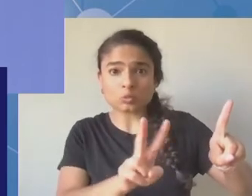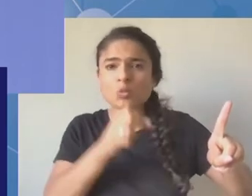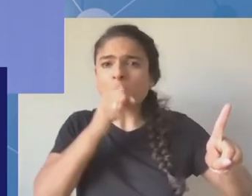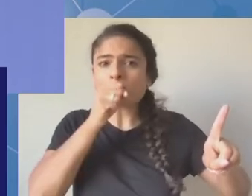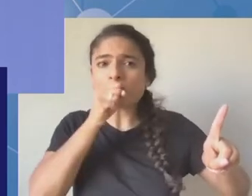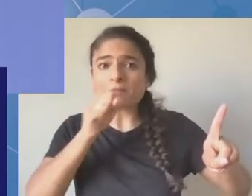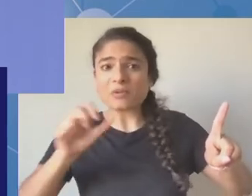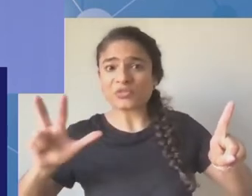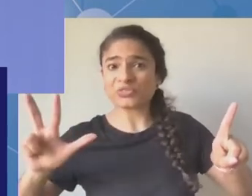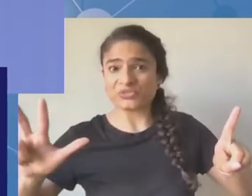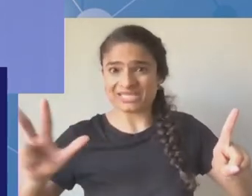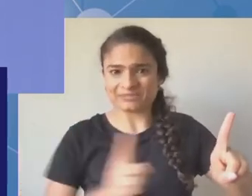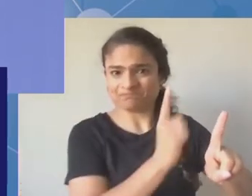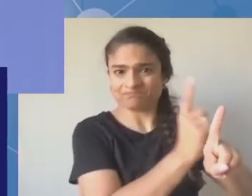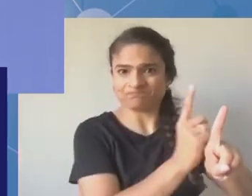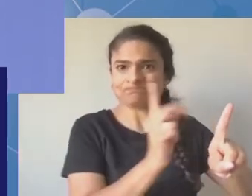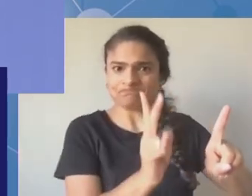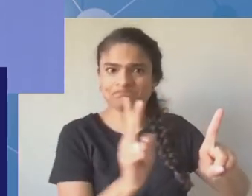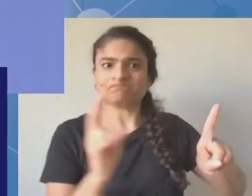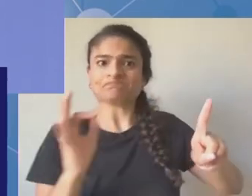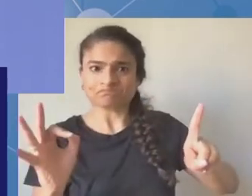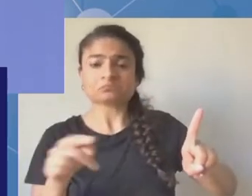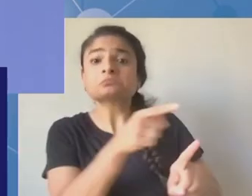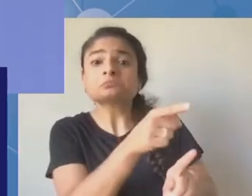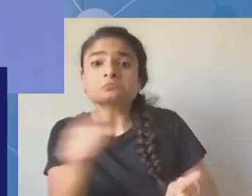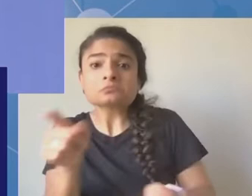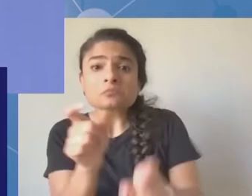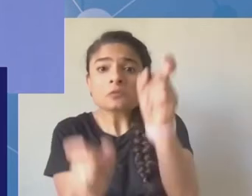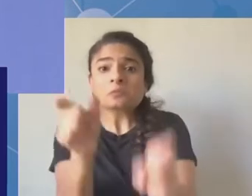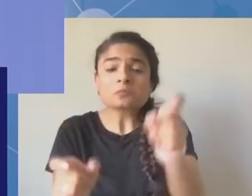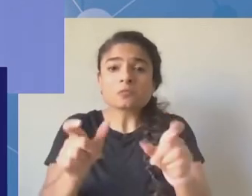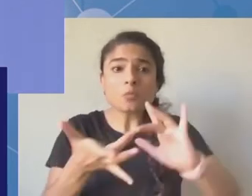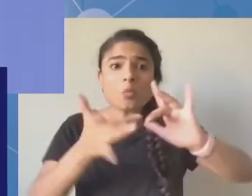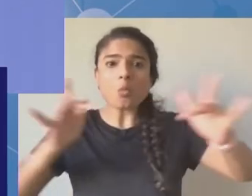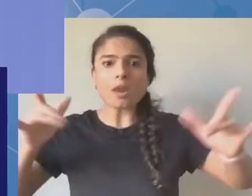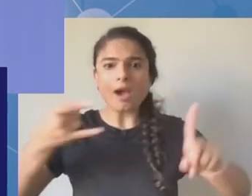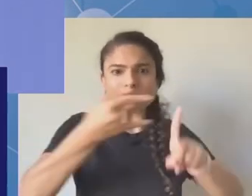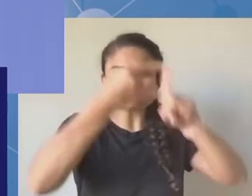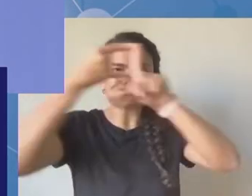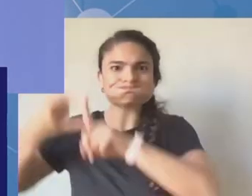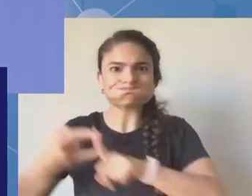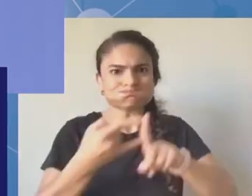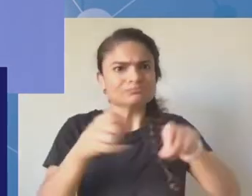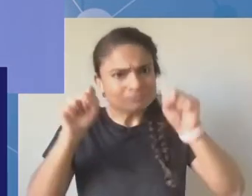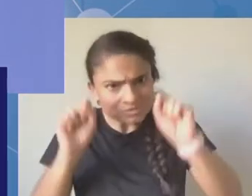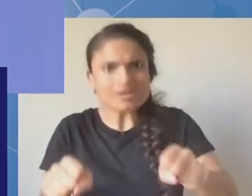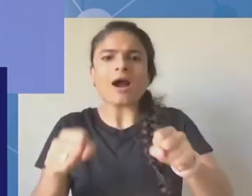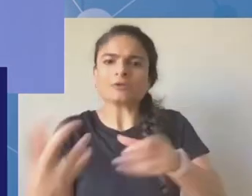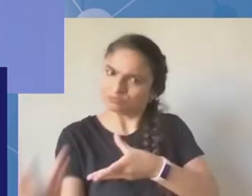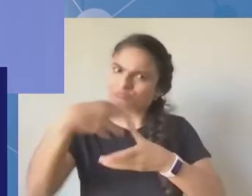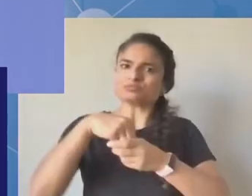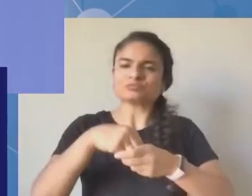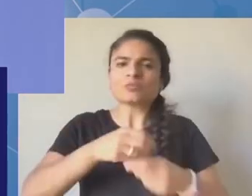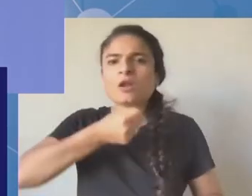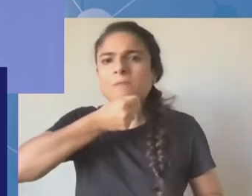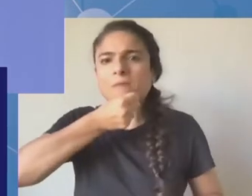وثم سنفسح المجال للموجودين معنا على الإنترنت. أولاً أقدم